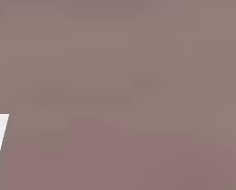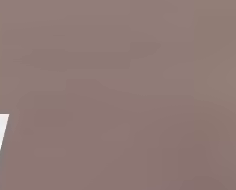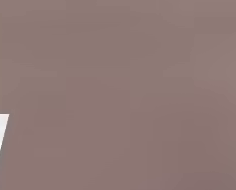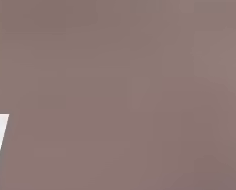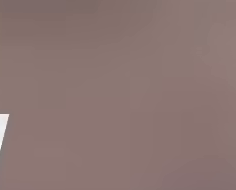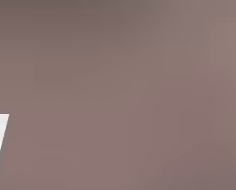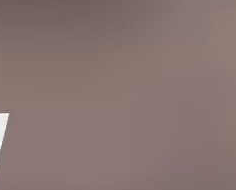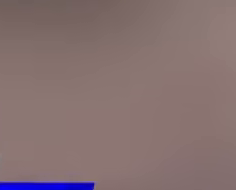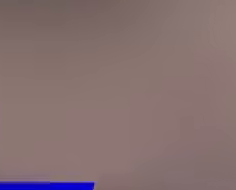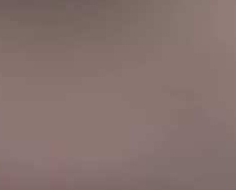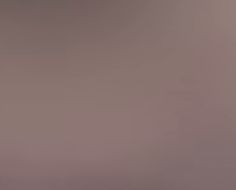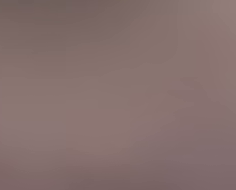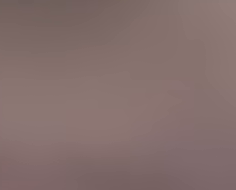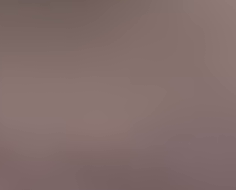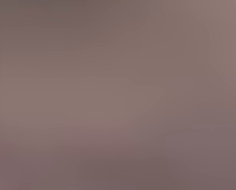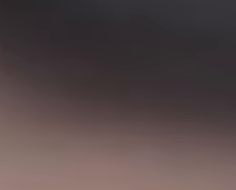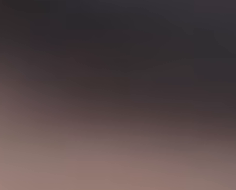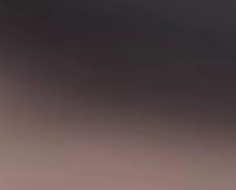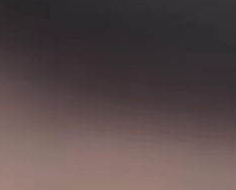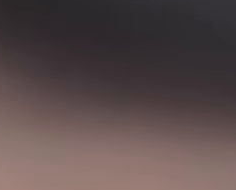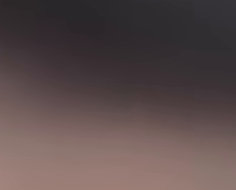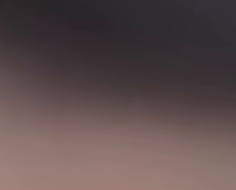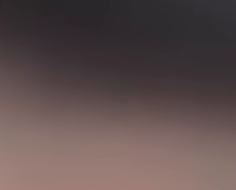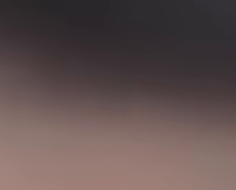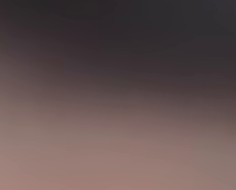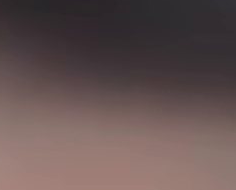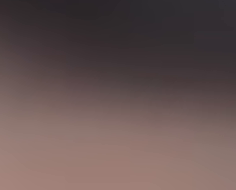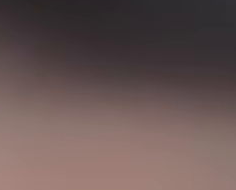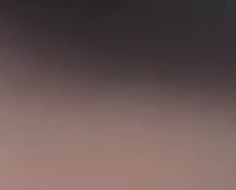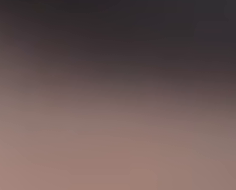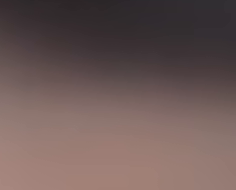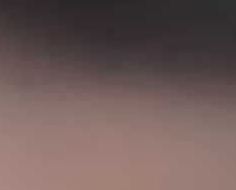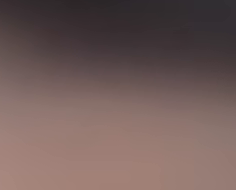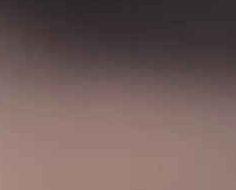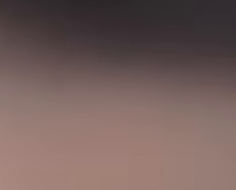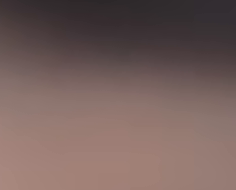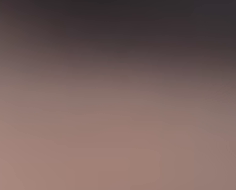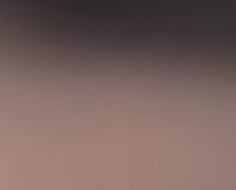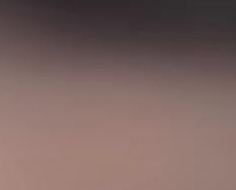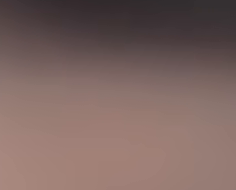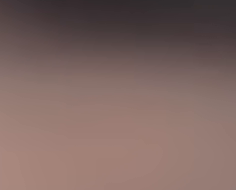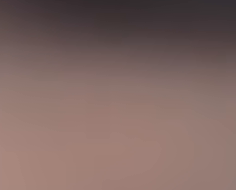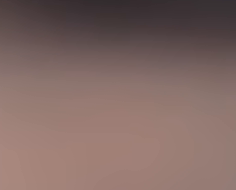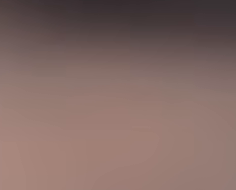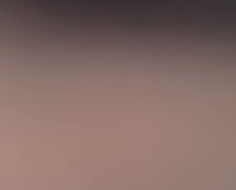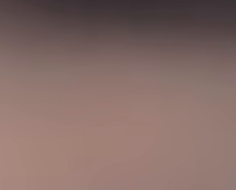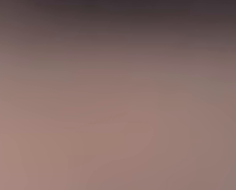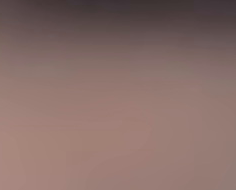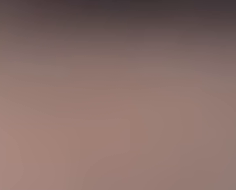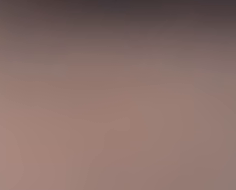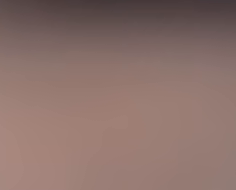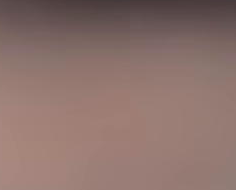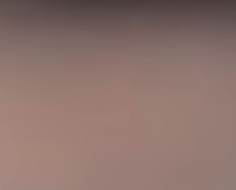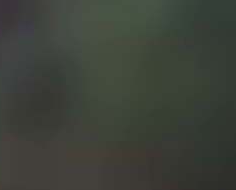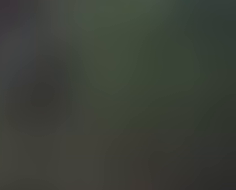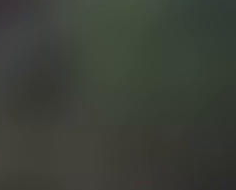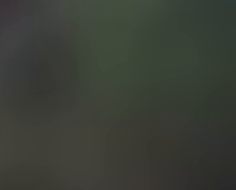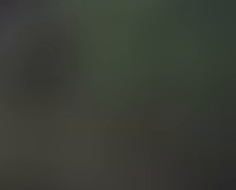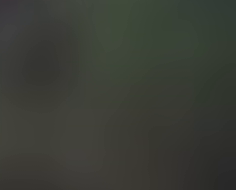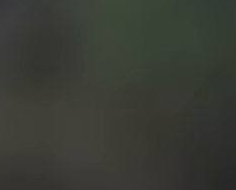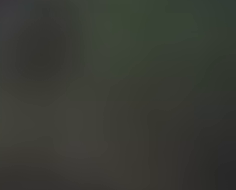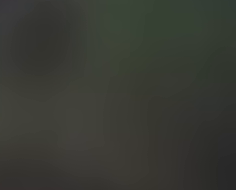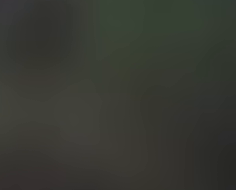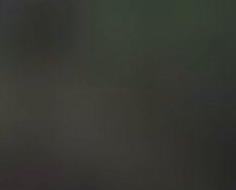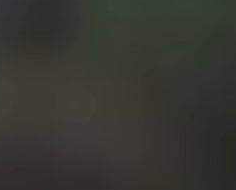operation. Laging umuulan, nababad yung lupa, bumuho po sa daan. Matibay sana yung kapit sa kawayan dahil maugat po yun. Kaya sa lakas po